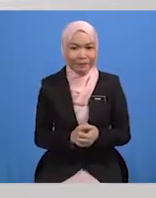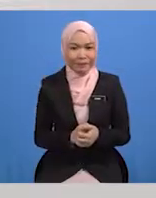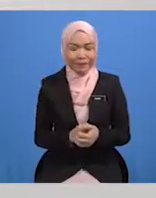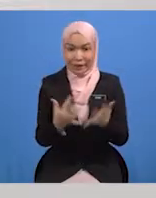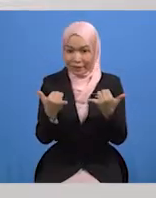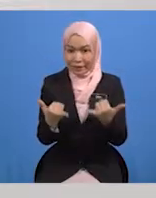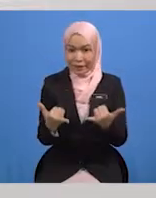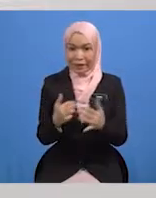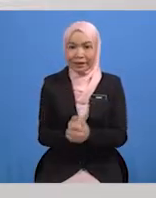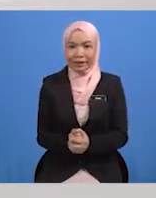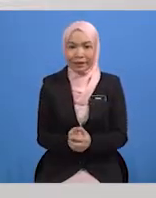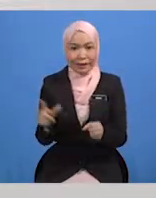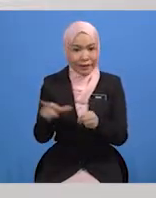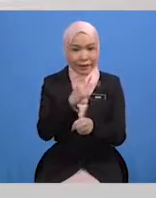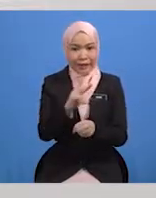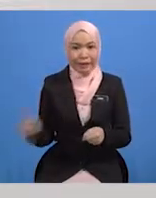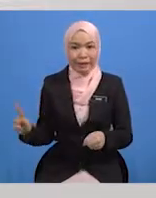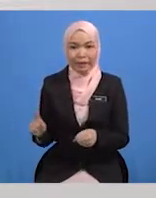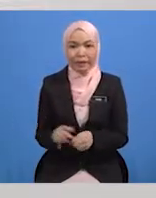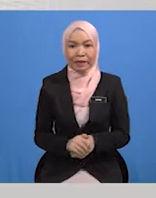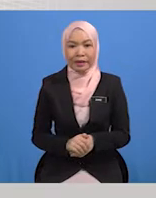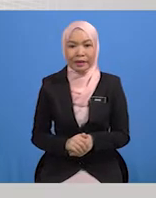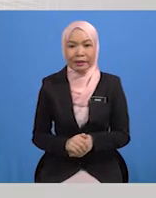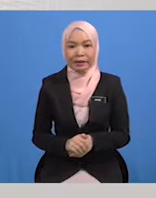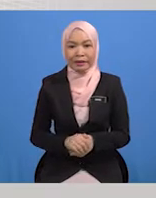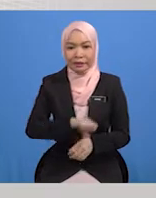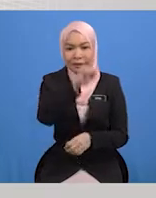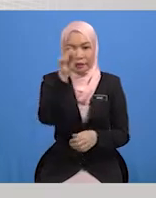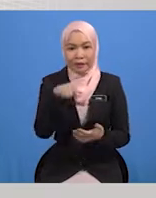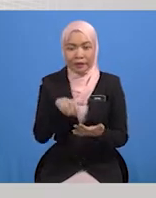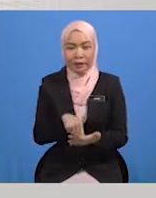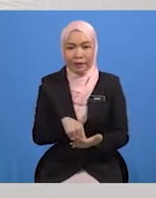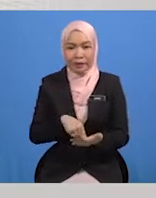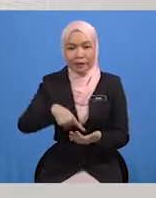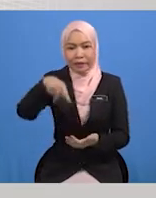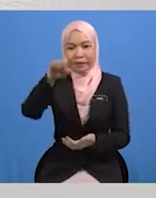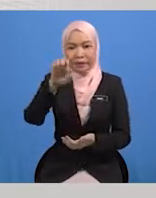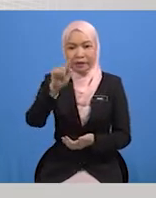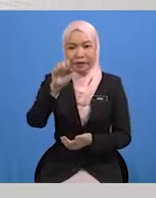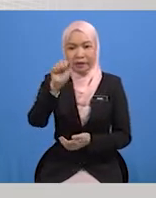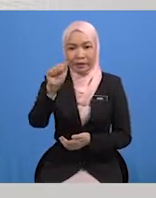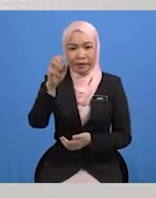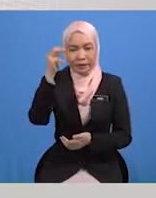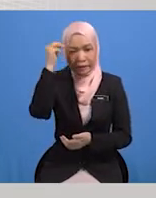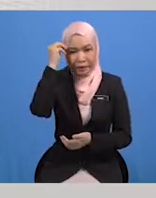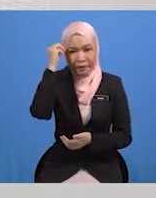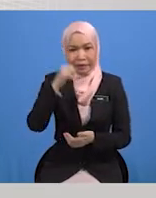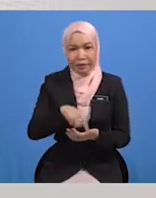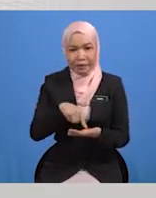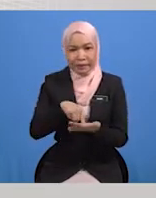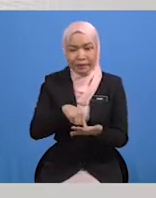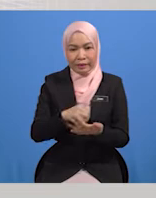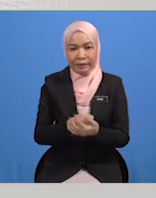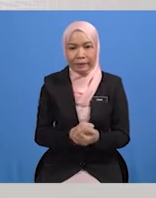Sekarang, lengkapkan peta minda di bawah dengan sifat luaran atau